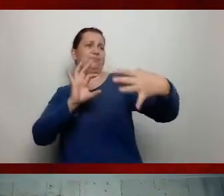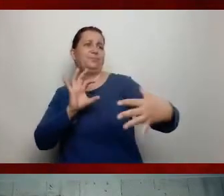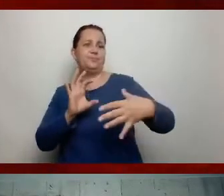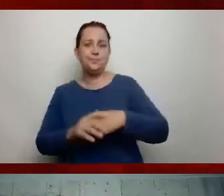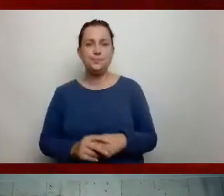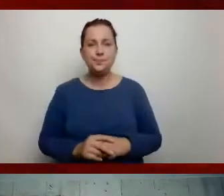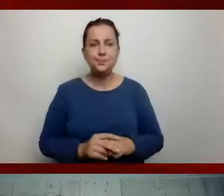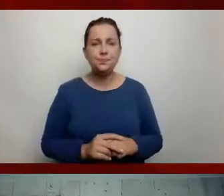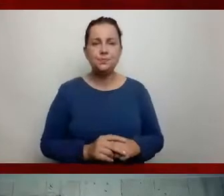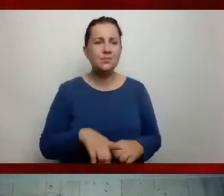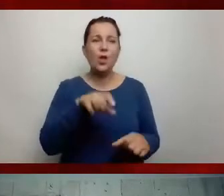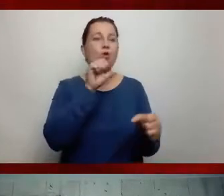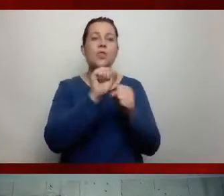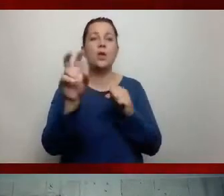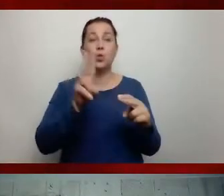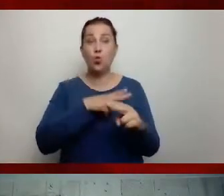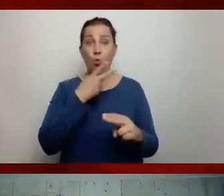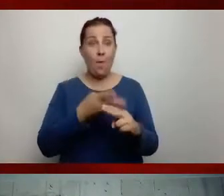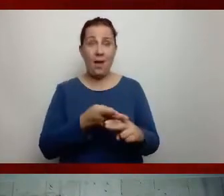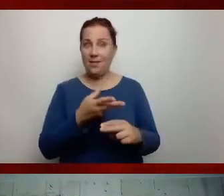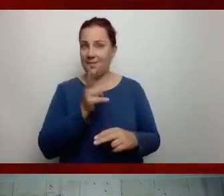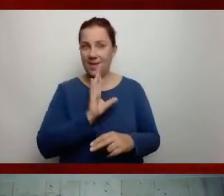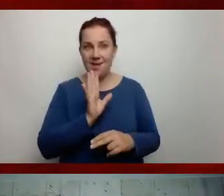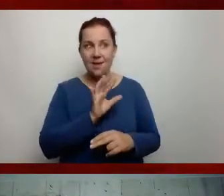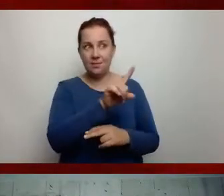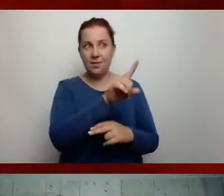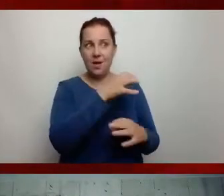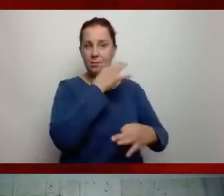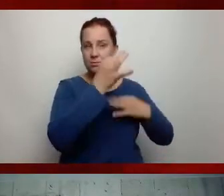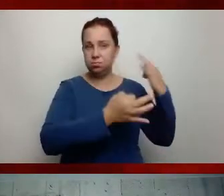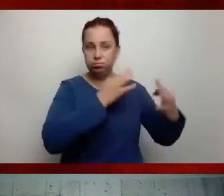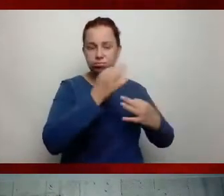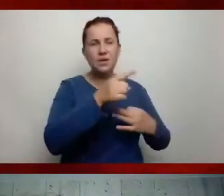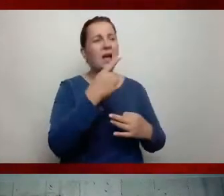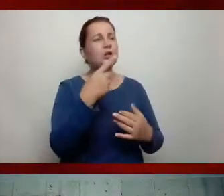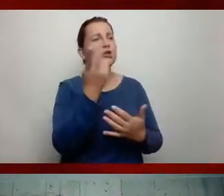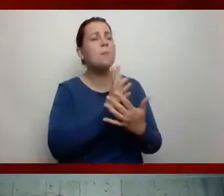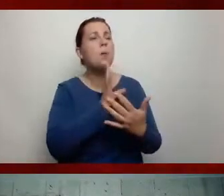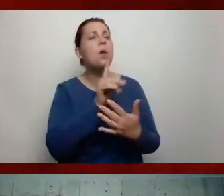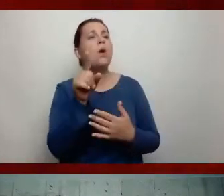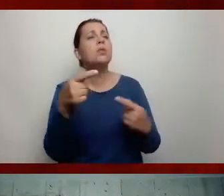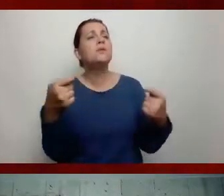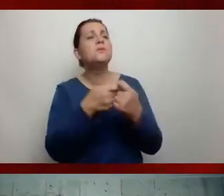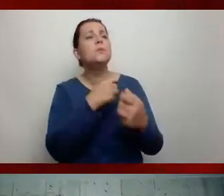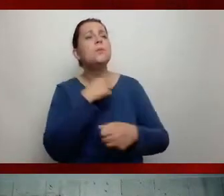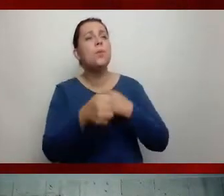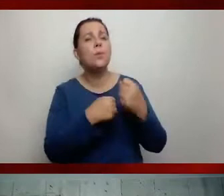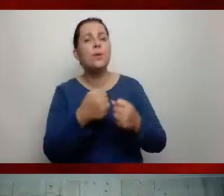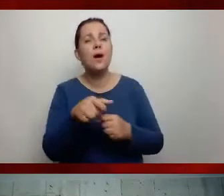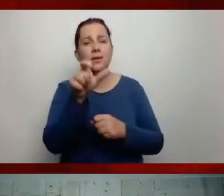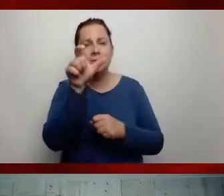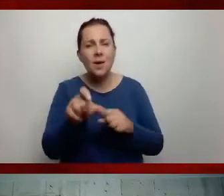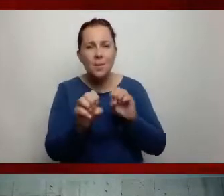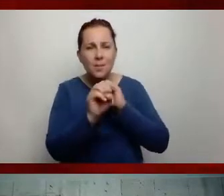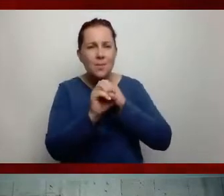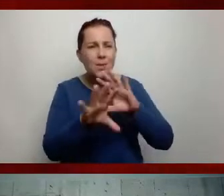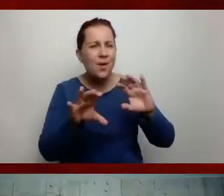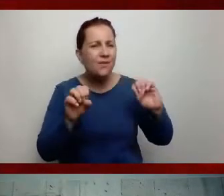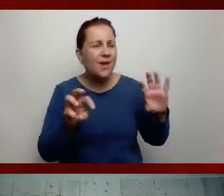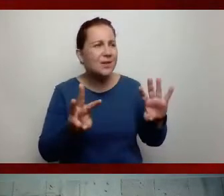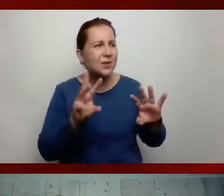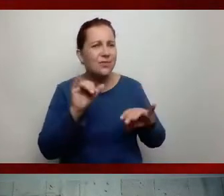to, bo to nie jest tłumaczenie Overlego na pewno. Ja czytałem, że on współpracował, powiedzmy, z profesor Niną Witoszek,